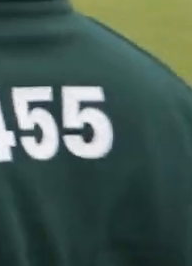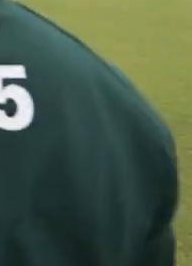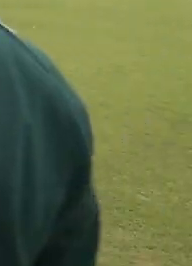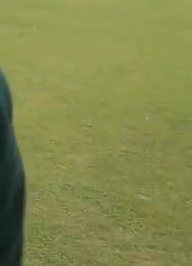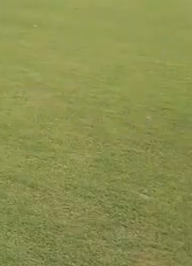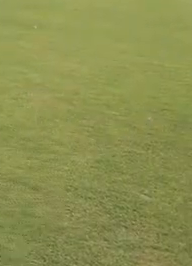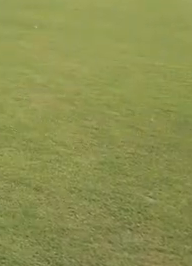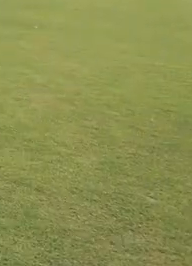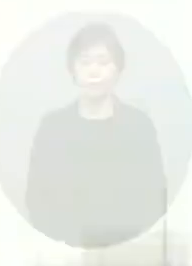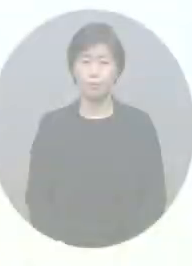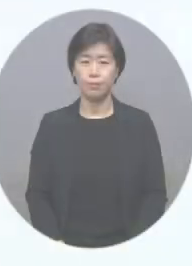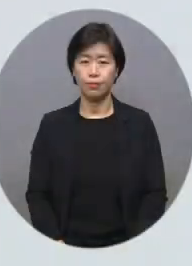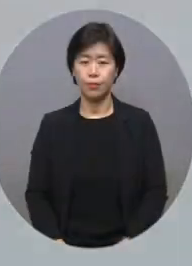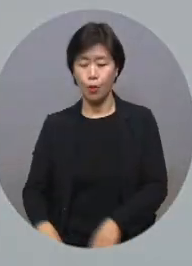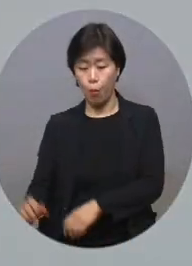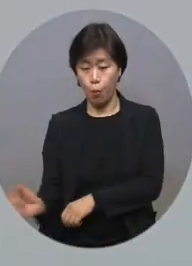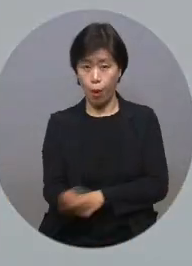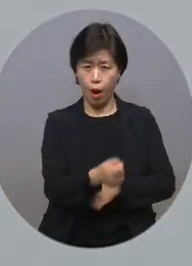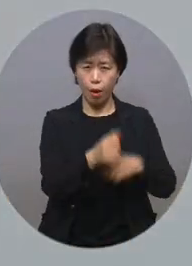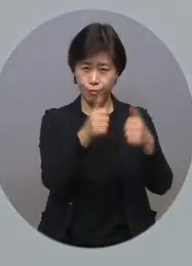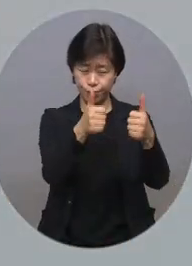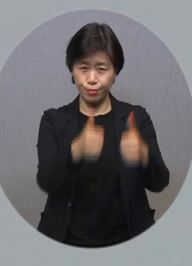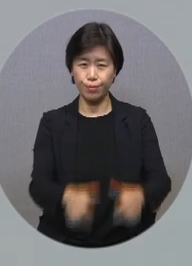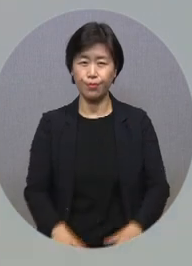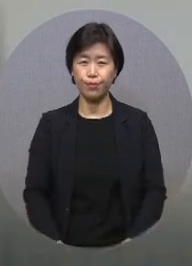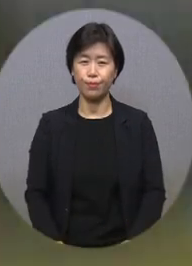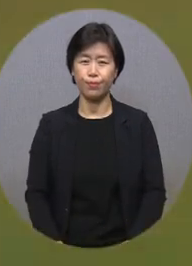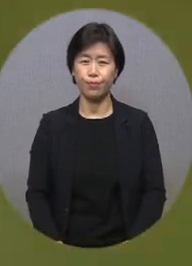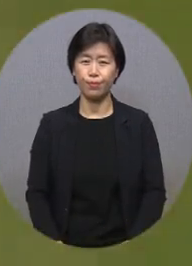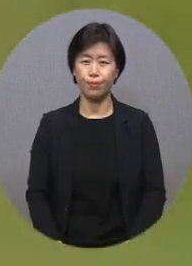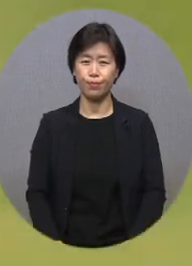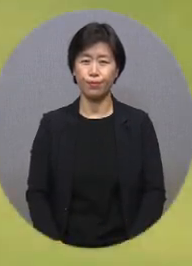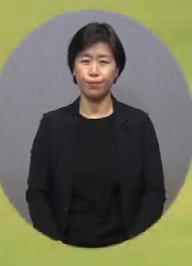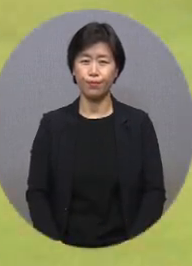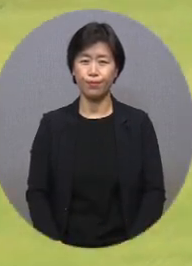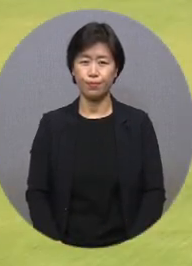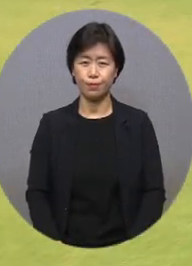굿샷. 아, 괜찮아. 굿샷. 아, 괜찮아. 흔들리기 시작했어.